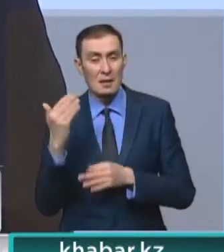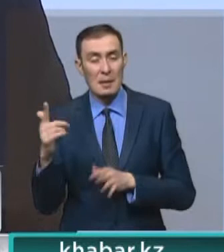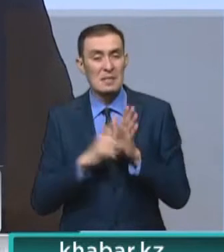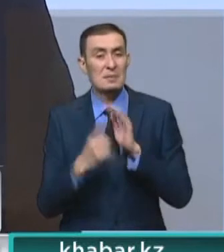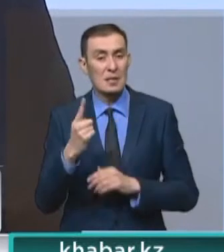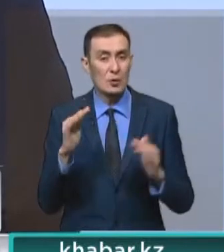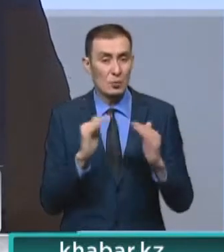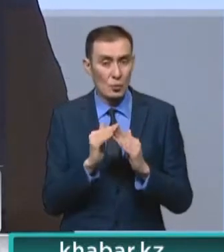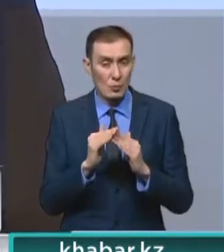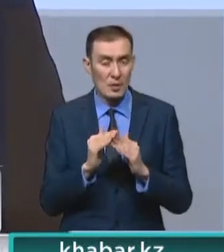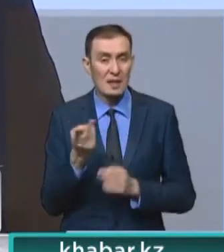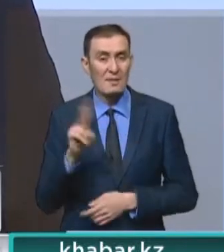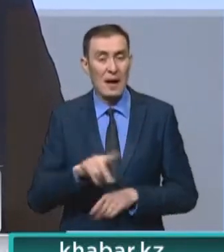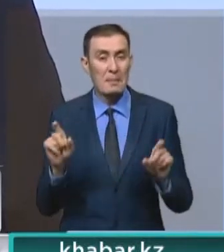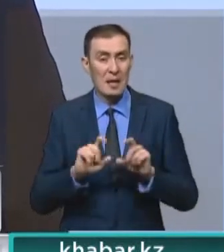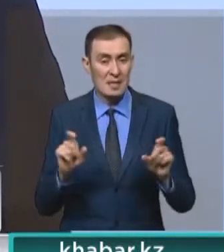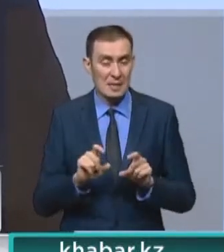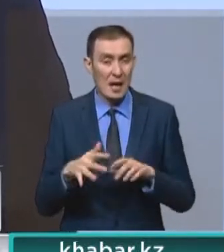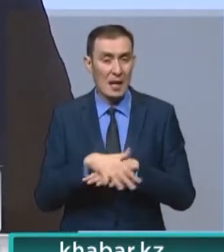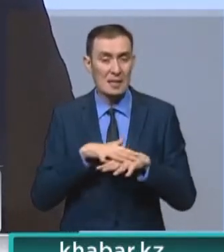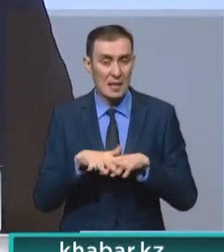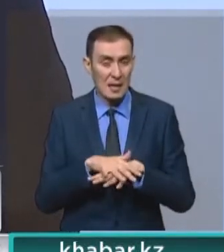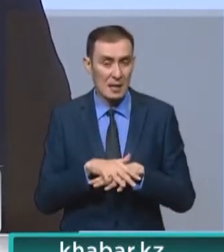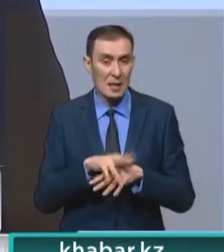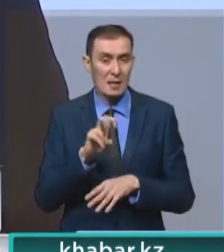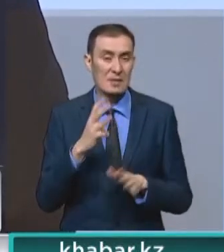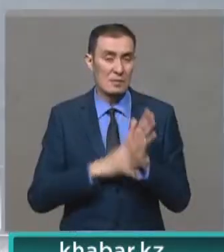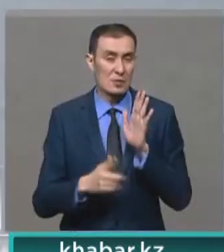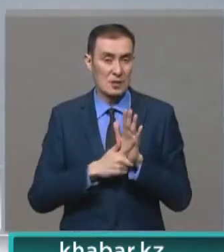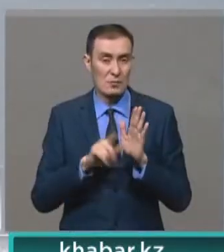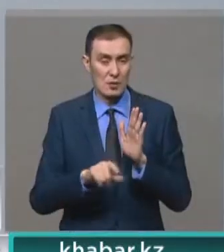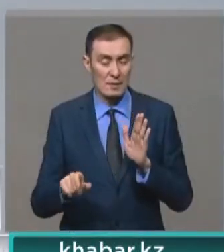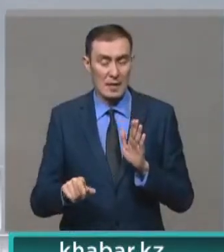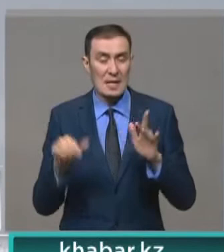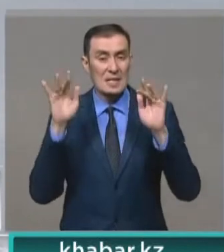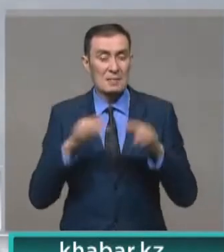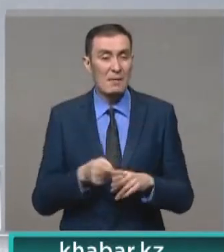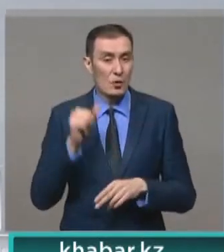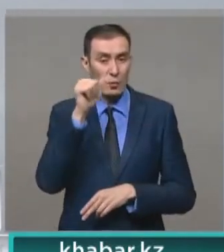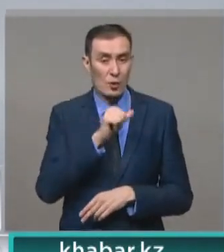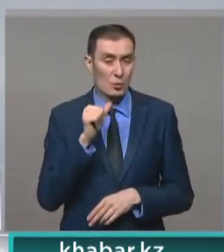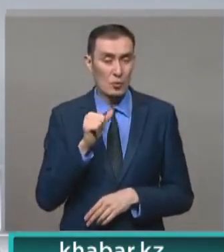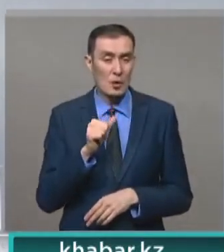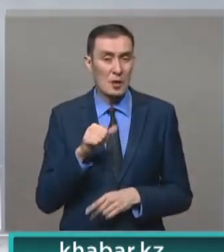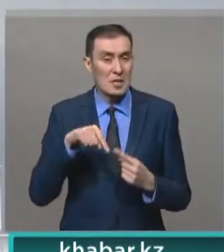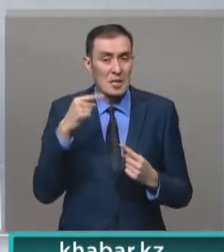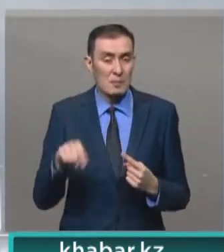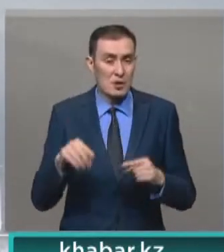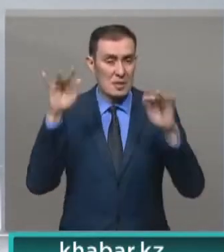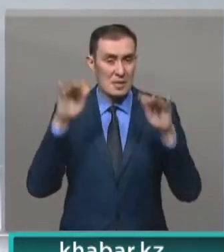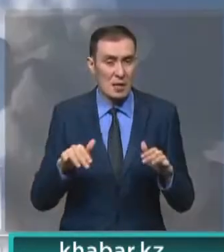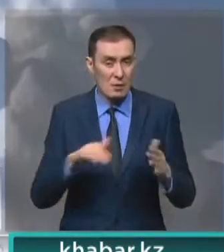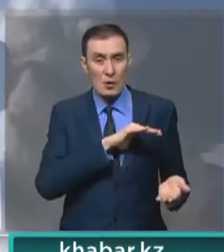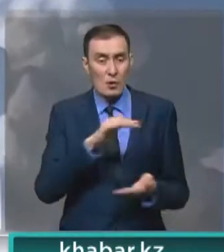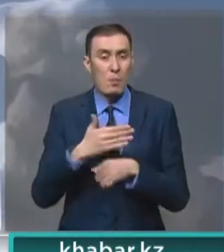71 дом плюс 2 магазина, население 297 человек. Зима в этом году, говорят синоптики, нетипичная. Снежный покров